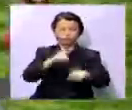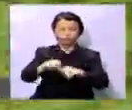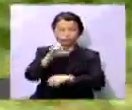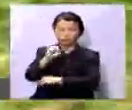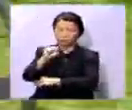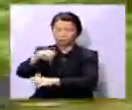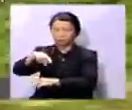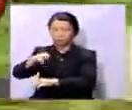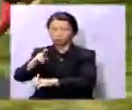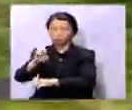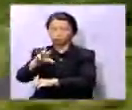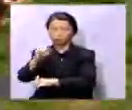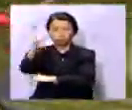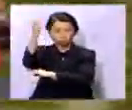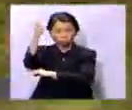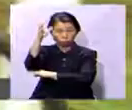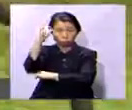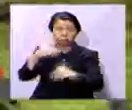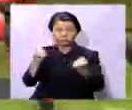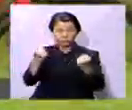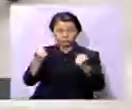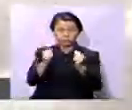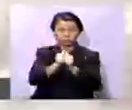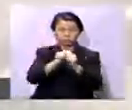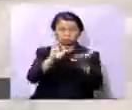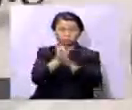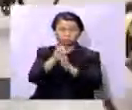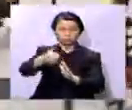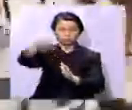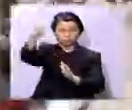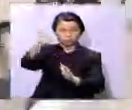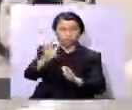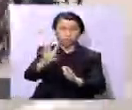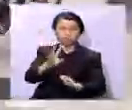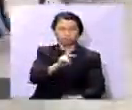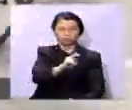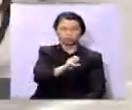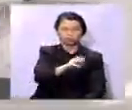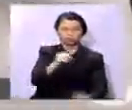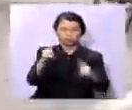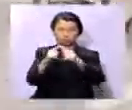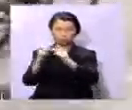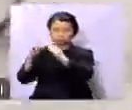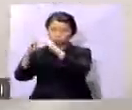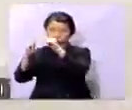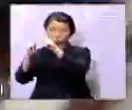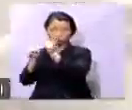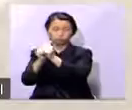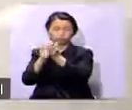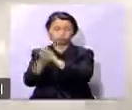dari Colombia, Victor Nino Corrido berazam untuk muncul juara peringkat keempat kulim ke puncak Gunung Jerai kategori